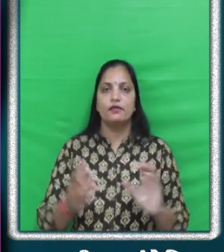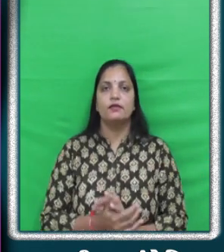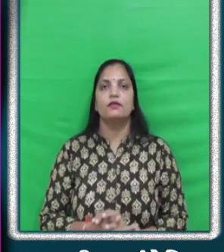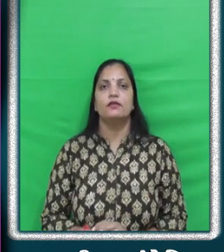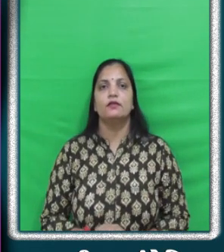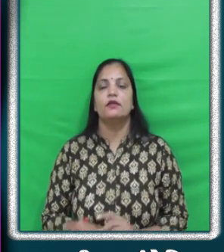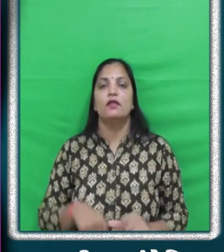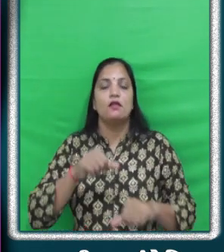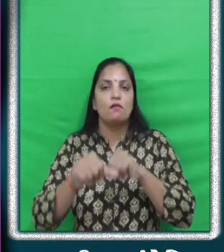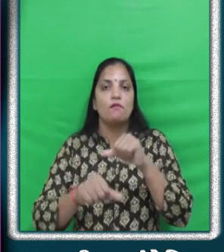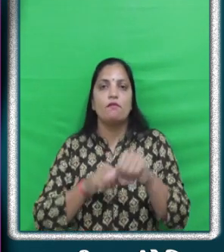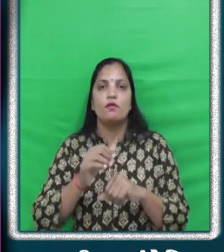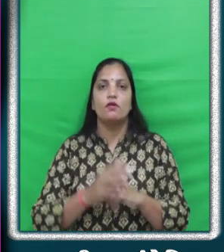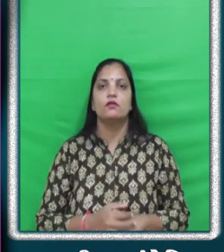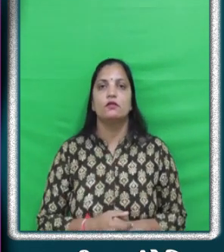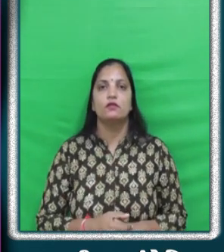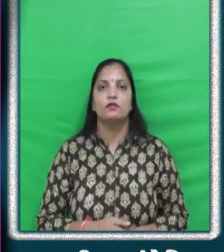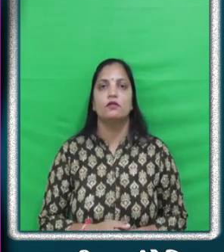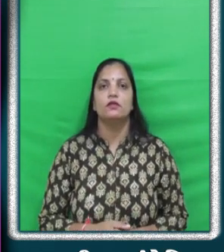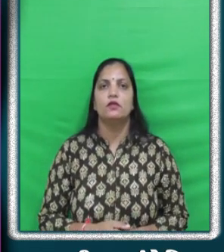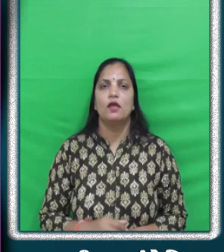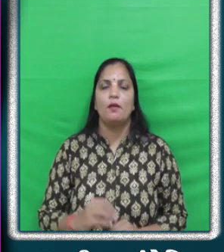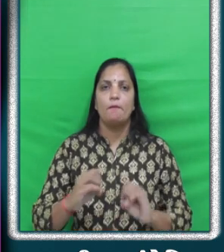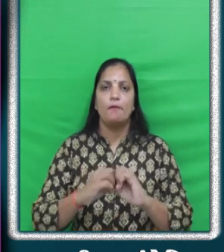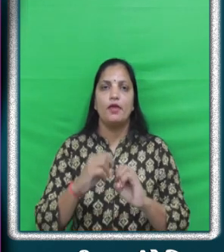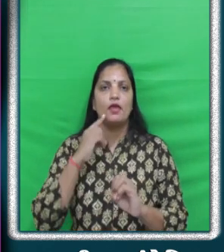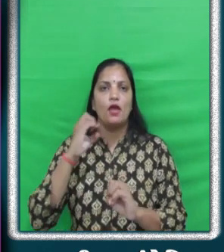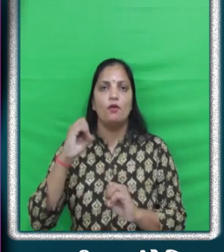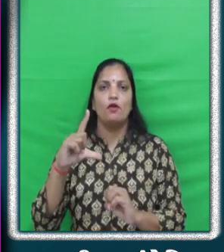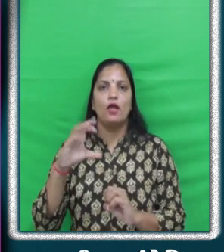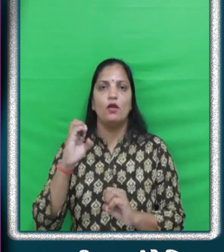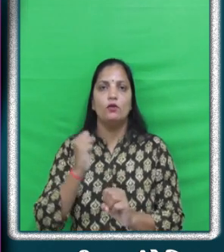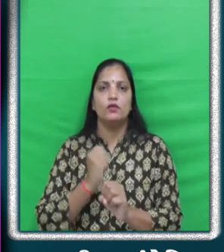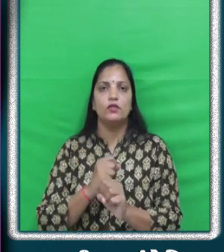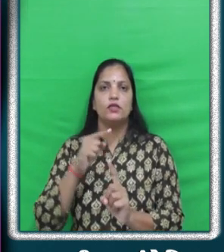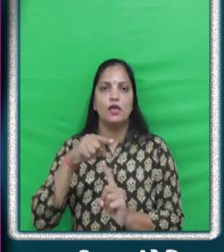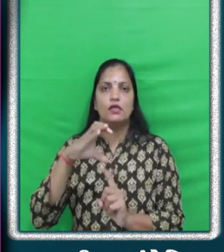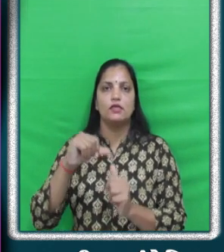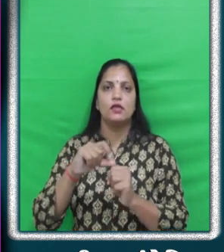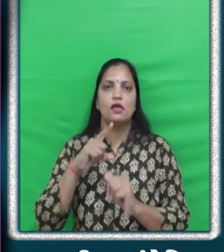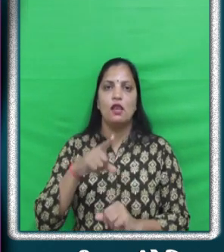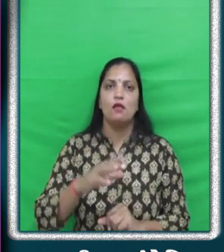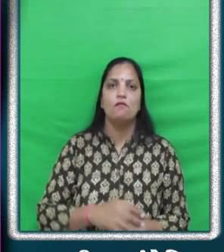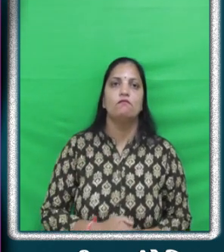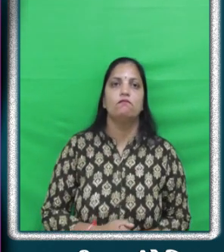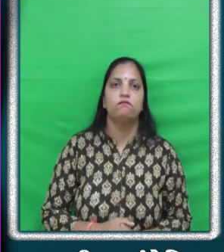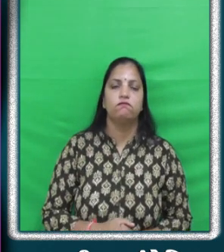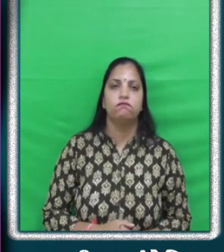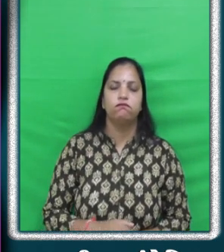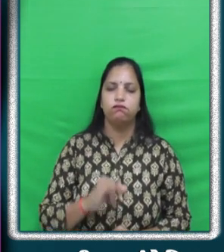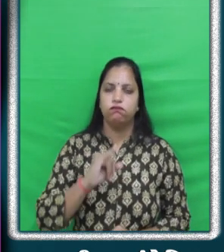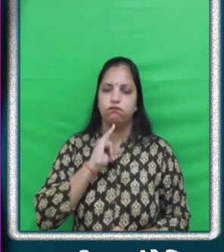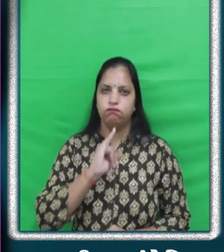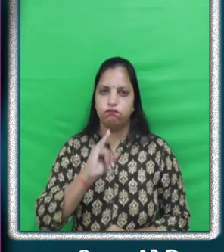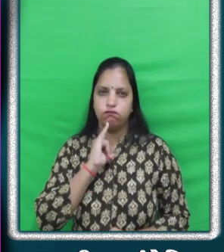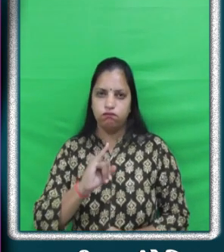તે શું પ્રોસેસ છે, કે એવી જૈવિક ક્રિયા કે જેમાં હાનિકારક